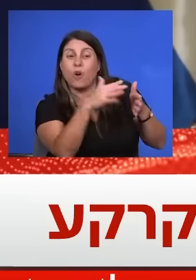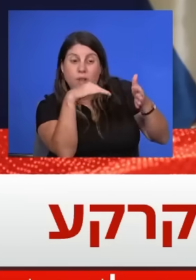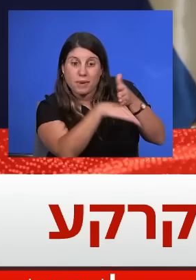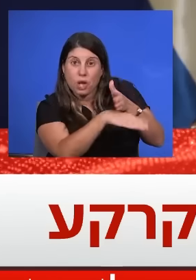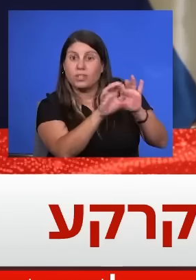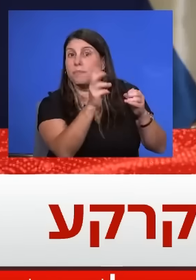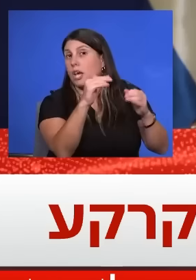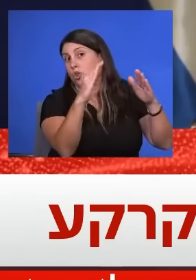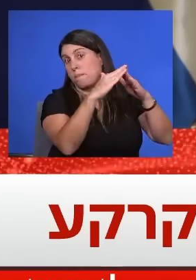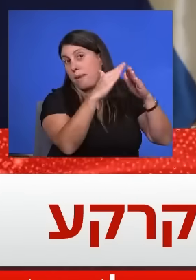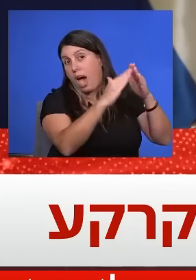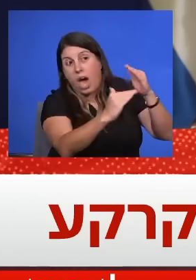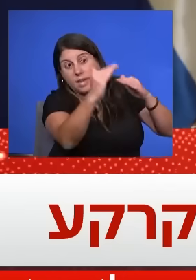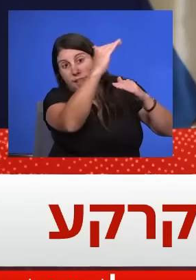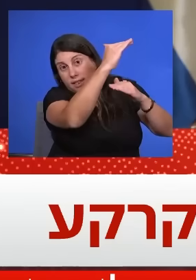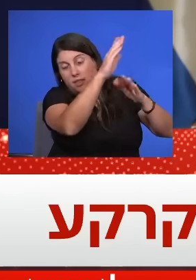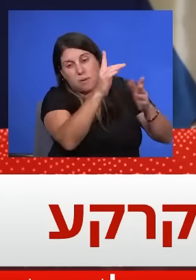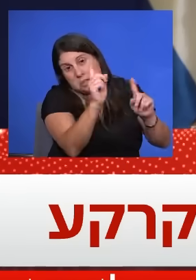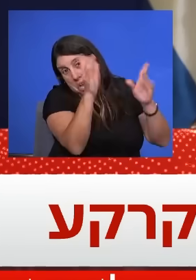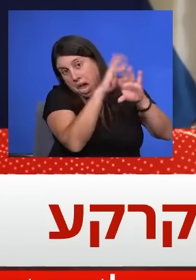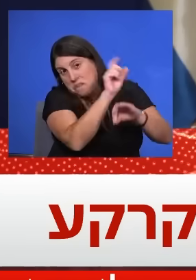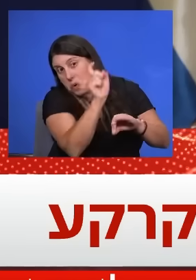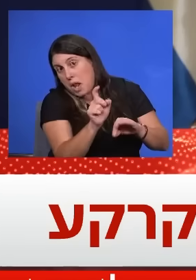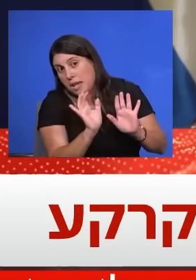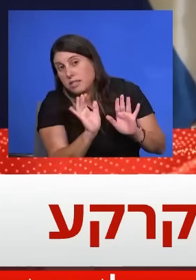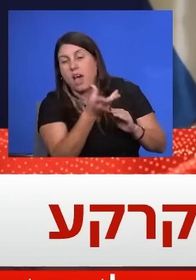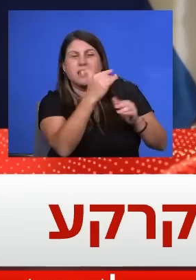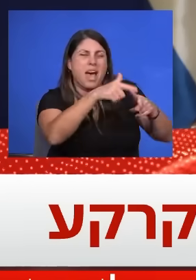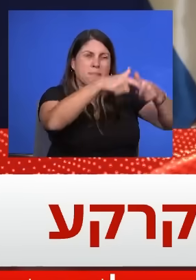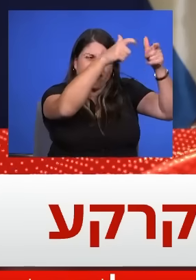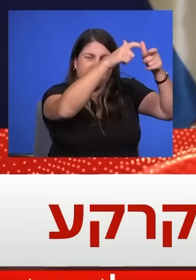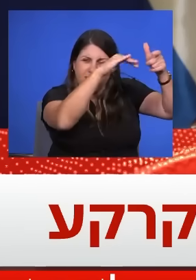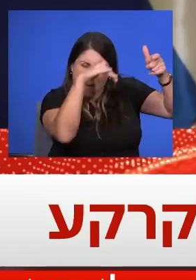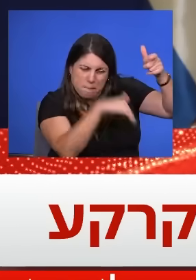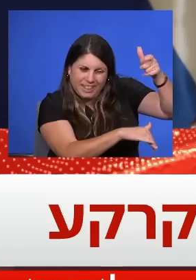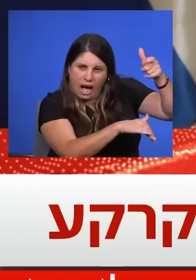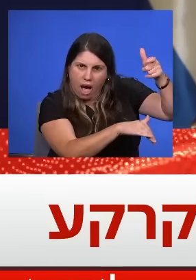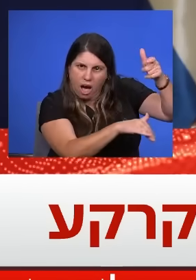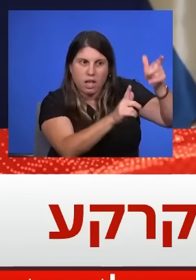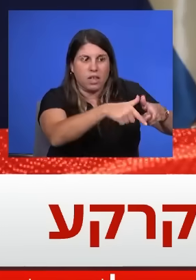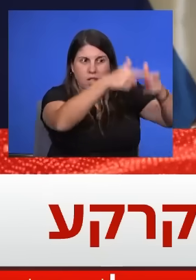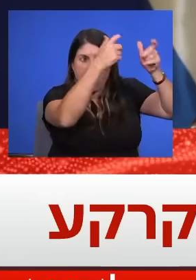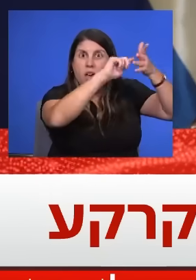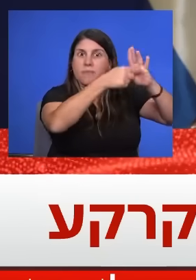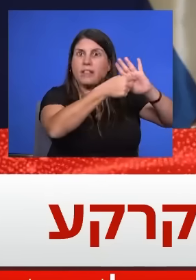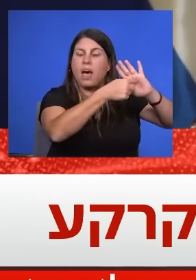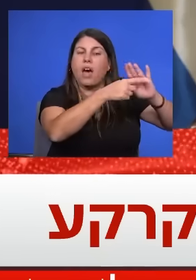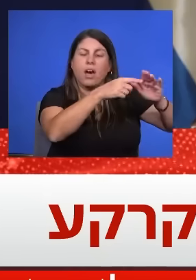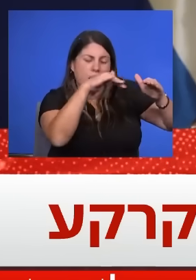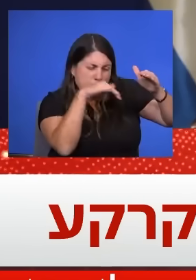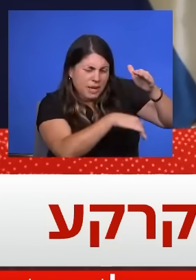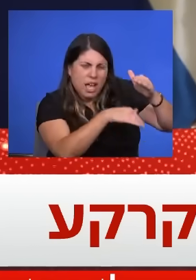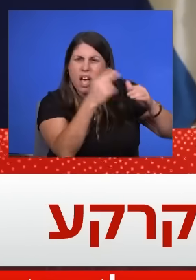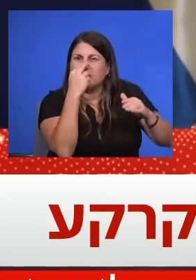יכול להיות שזה מה שקרה הערב, יכול להיות שהיה מבנה מעל מנהרה, והמטרה הייתה בתוך מנהרה אולי ניסיון חיסול,